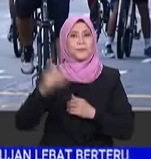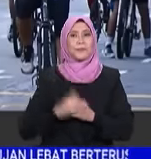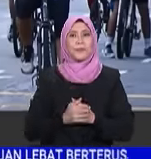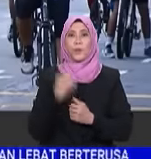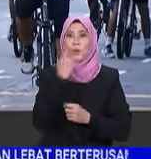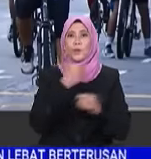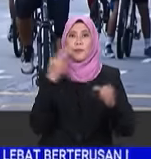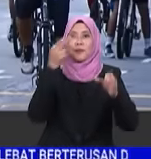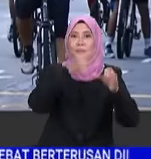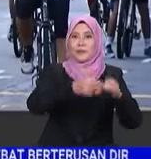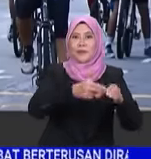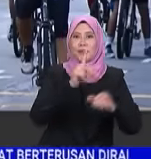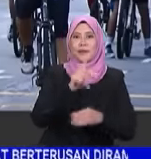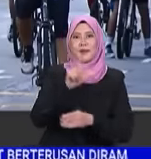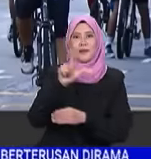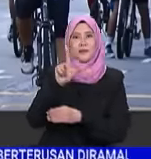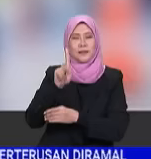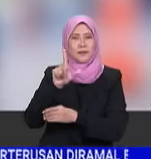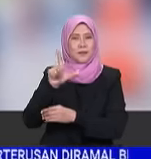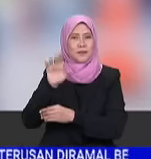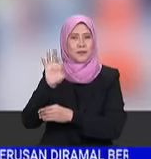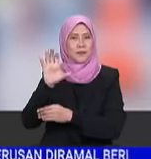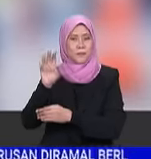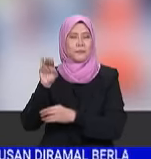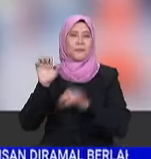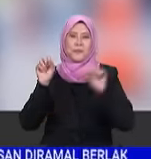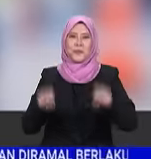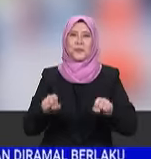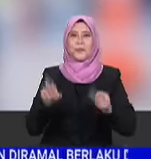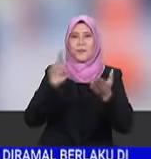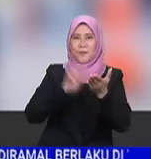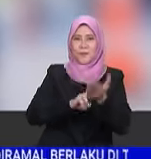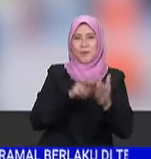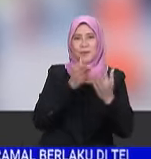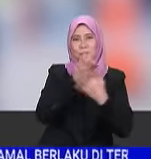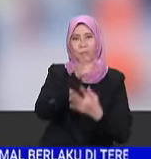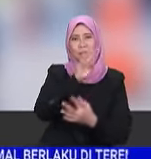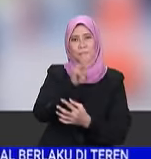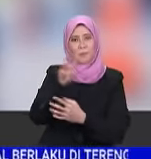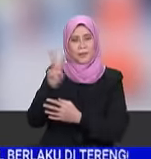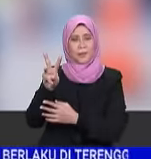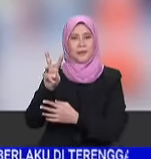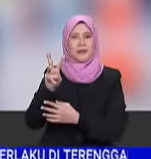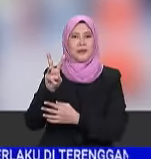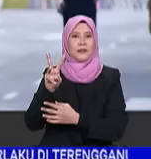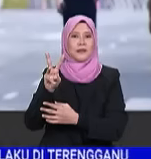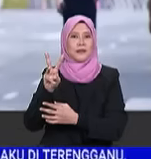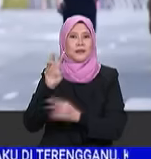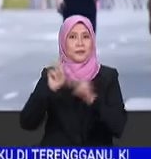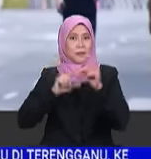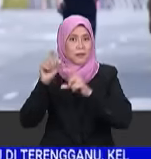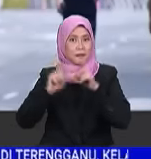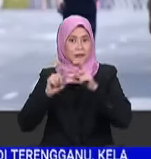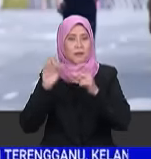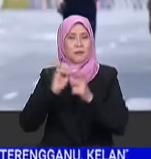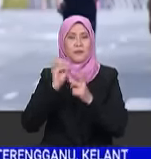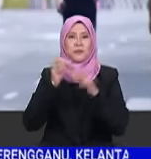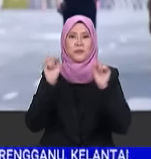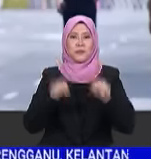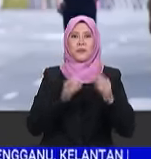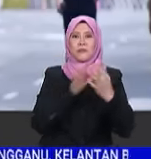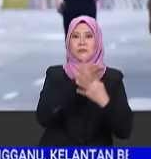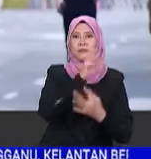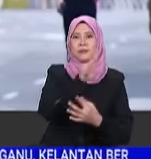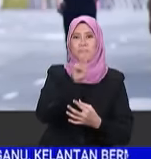menyertai klcfm perlu membuat pra pendaftaran menerusi laman Facebook KL C free morning dan BKL atau boleh melayari